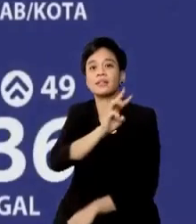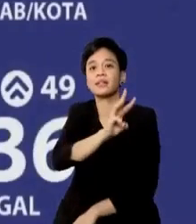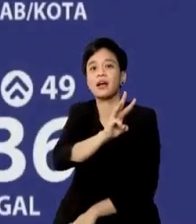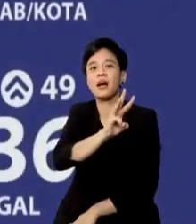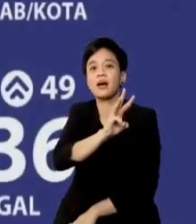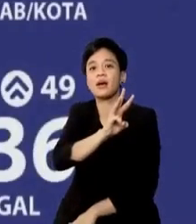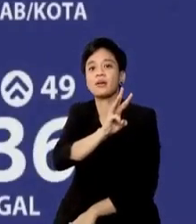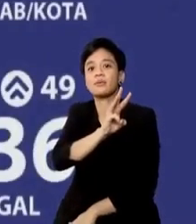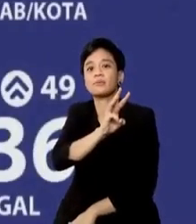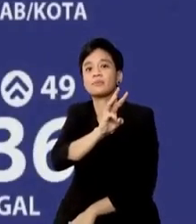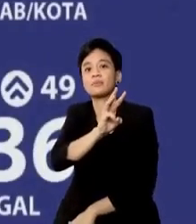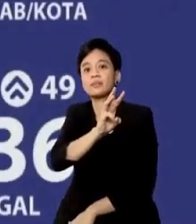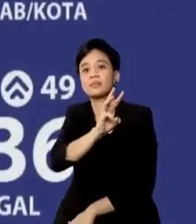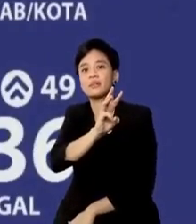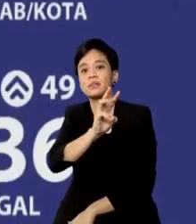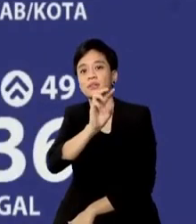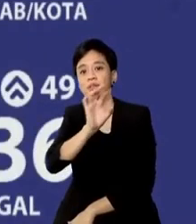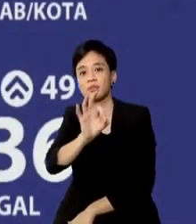3.036 orang.